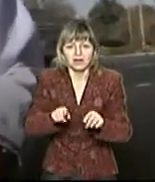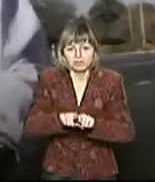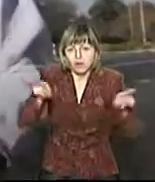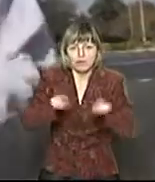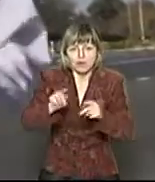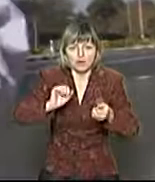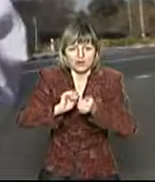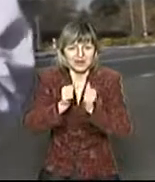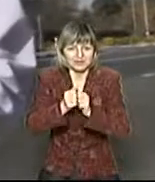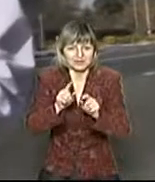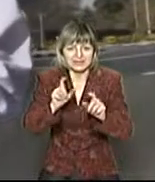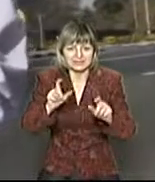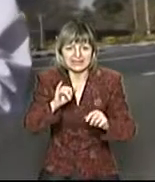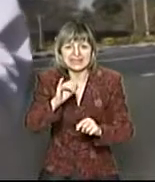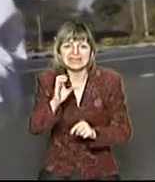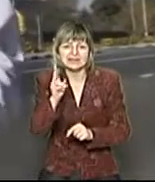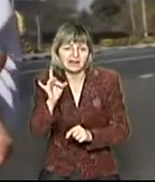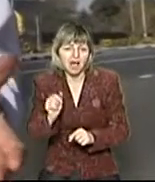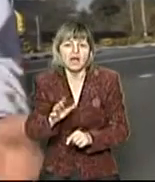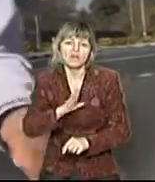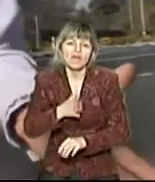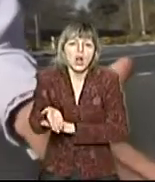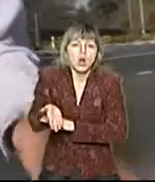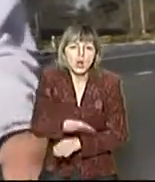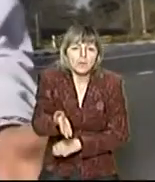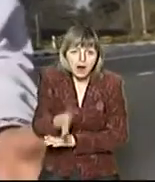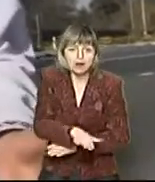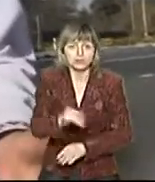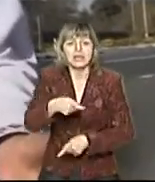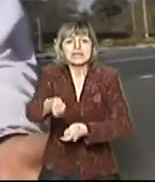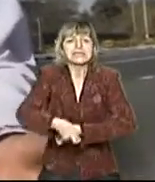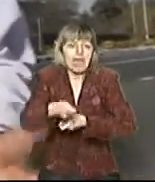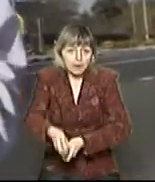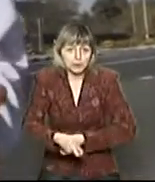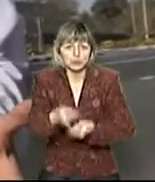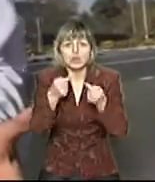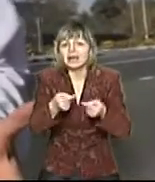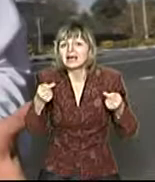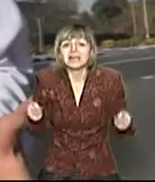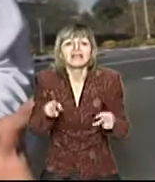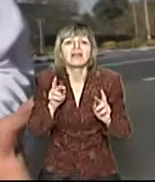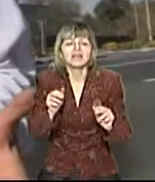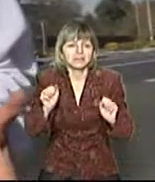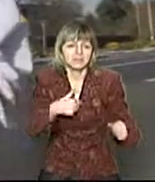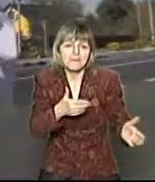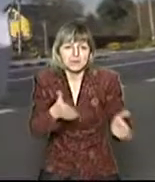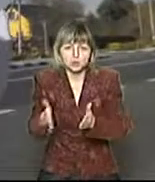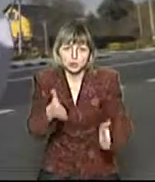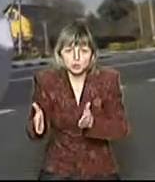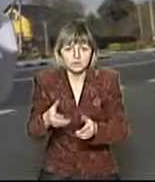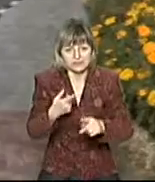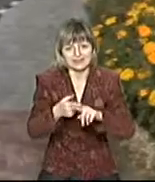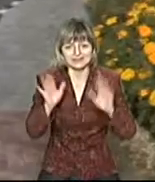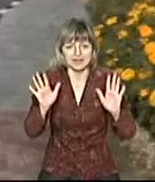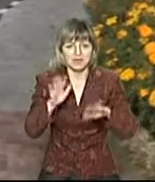неї. Лопатою і сапкою. Різними способами я це підготовлюю. І цими